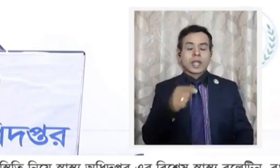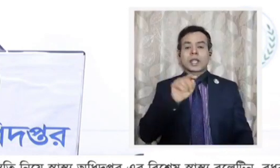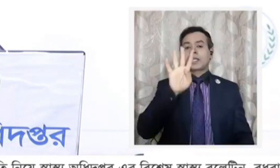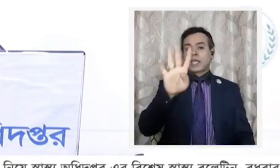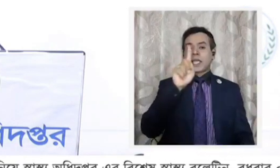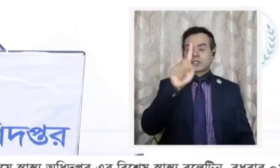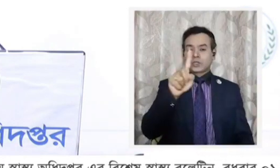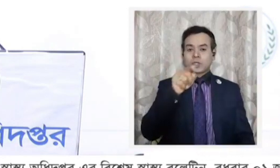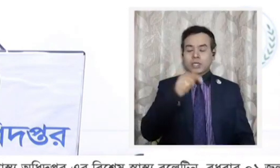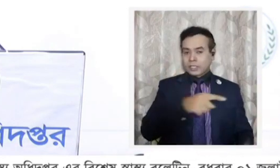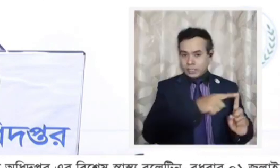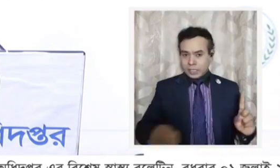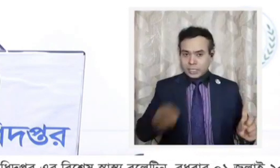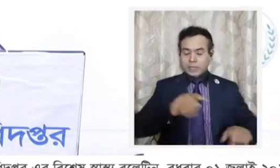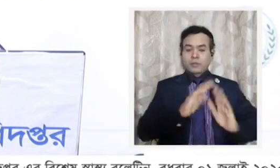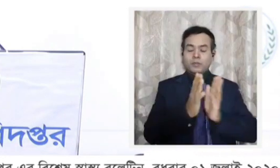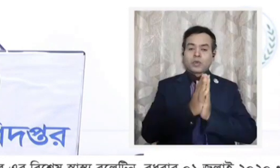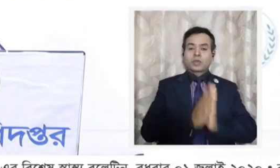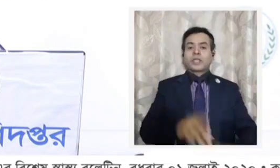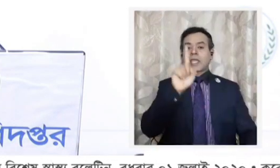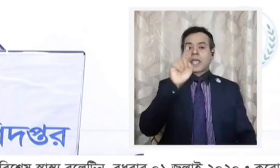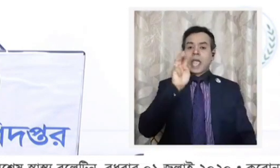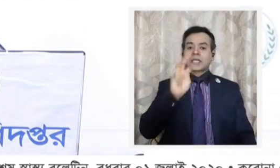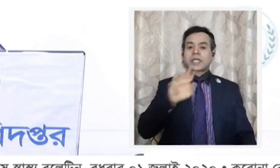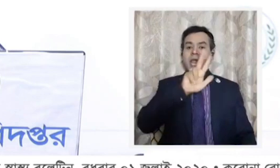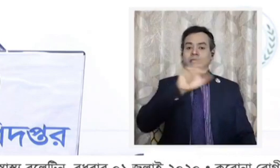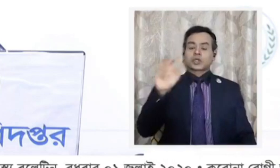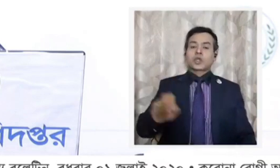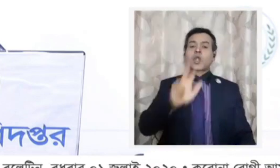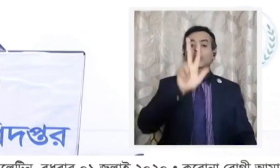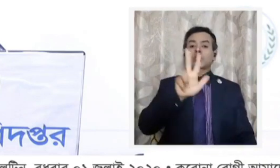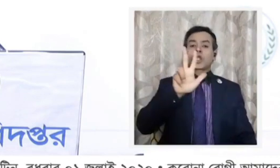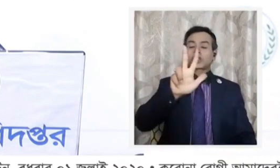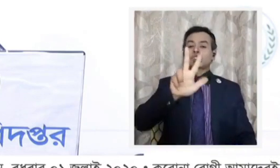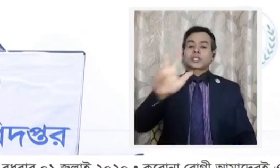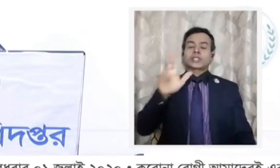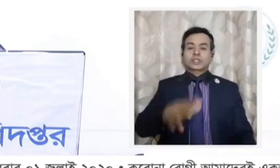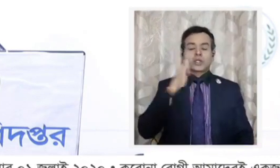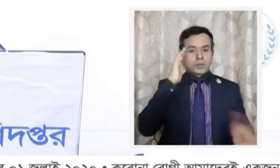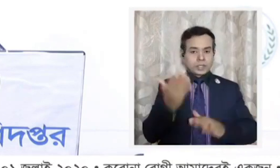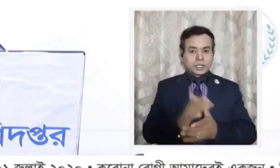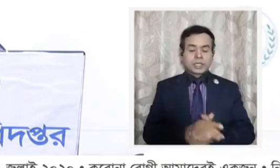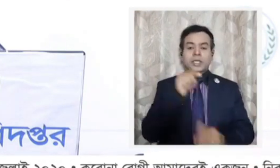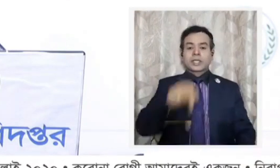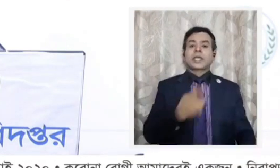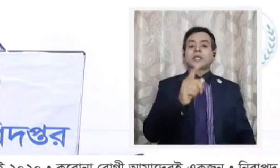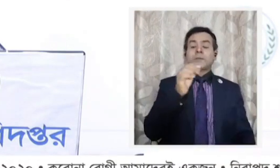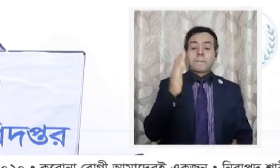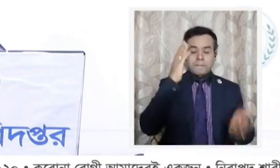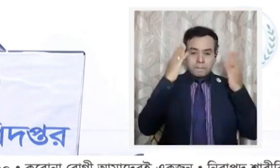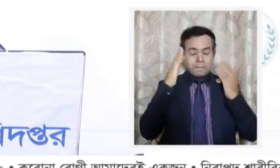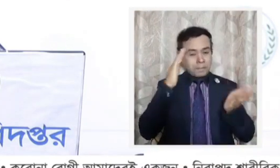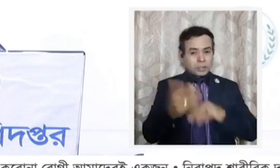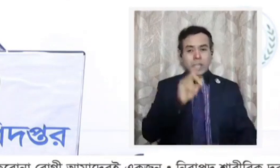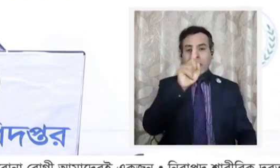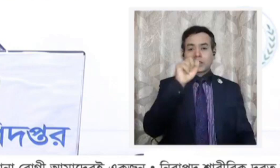41.61%। 24 ঘন্টায় মৃত্যুবরণ করেছেন 41 জন, এ পর্যন্ত 1,888 জন মৃত্যুবরণ করেছেন।